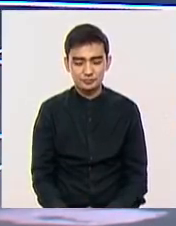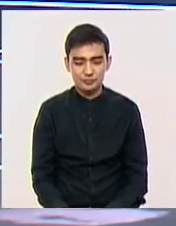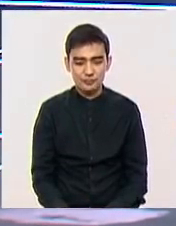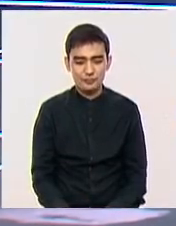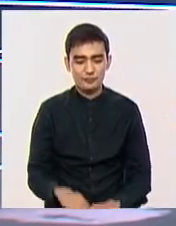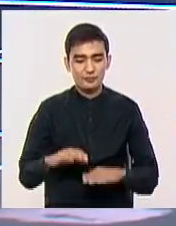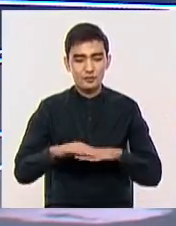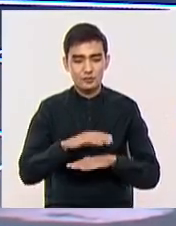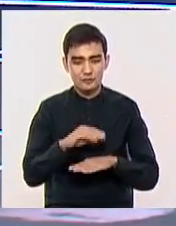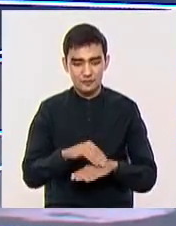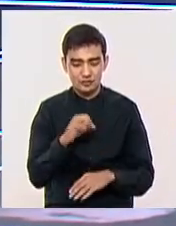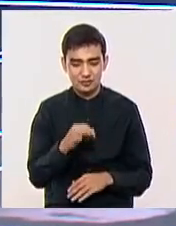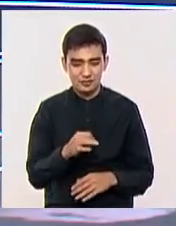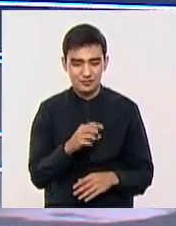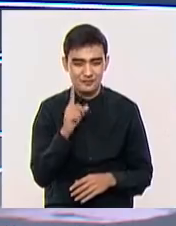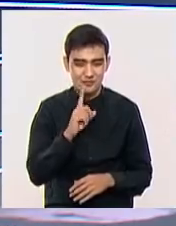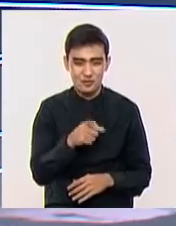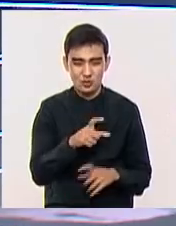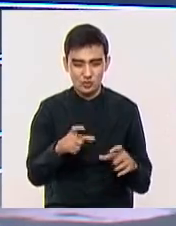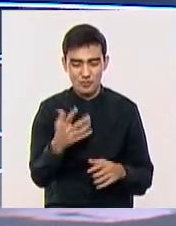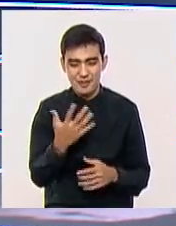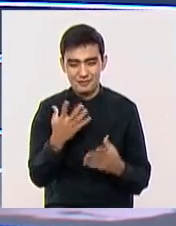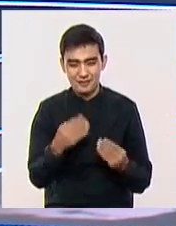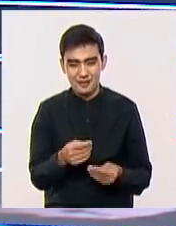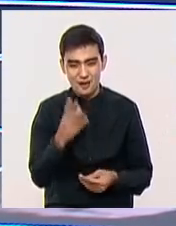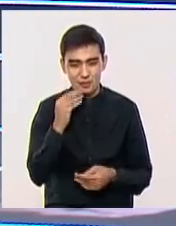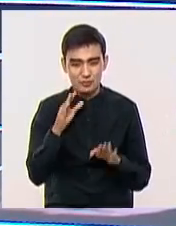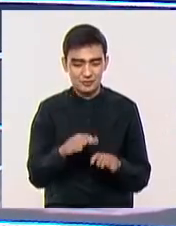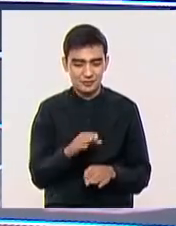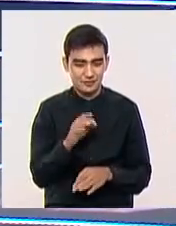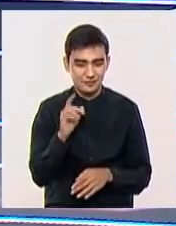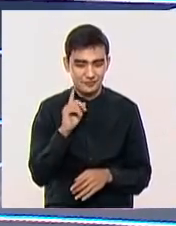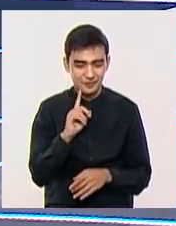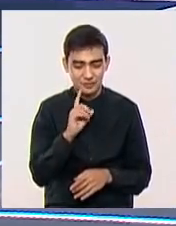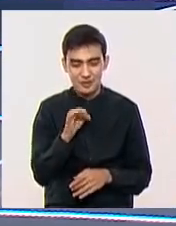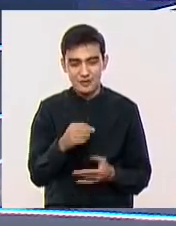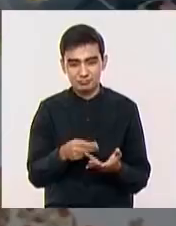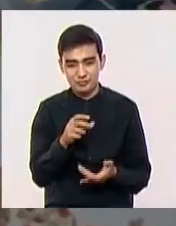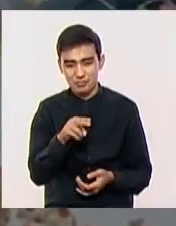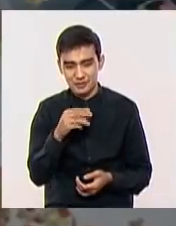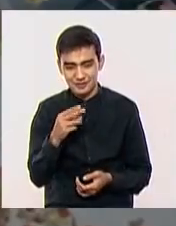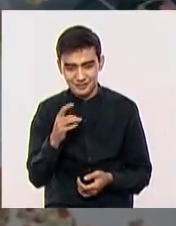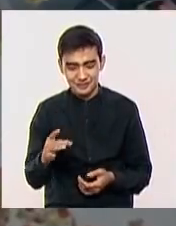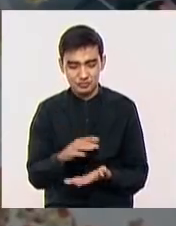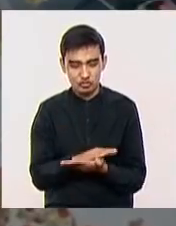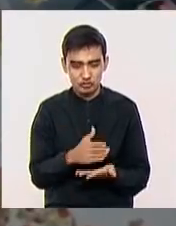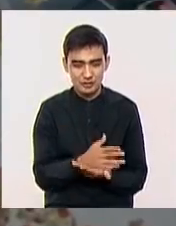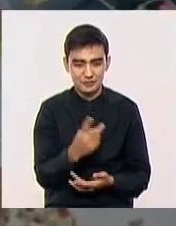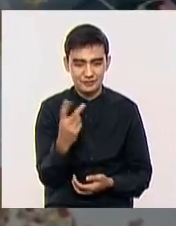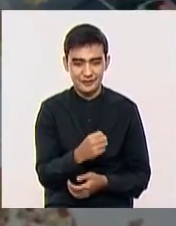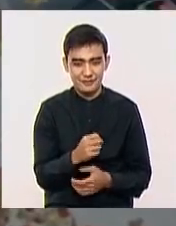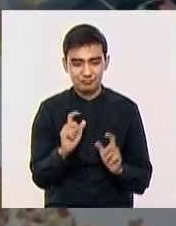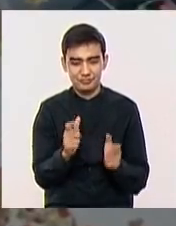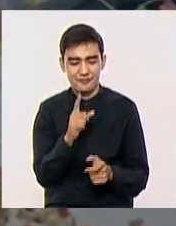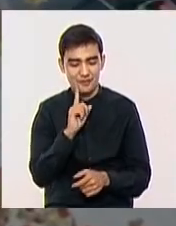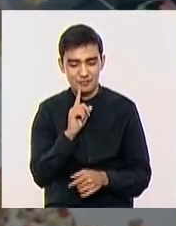Добрый вечер, Наталья. Пока эти люди пятый день находятся в Алматы, несмотря на отрицательные ПЦР-тесты, их поместили на двухнедельный